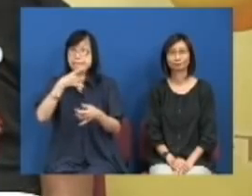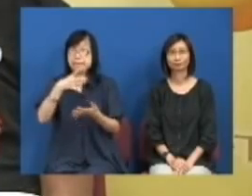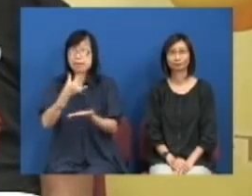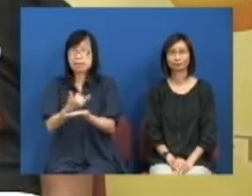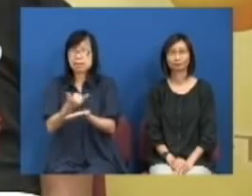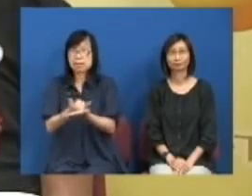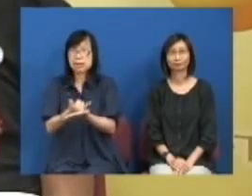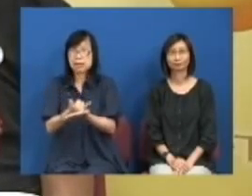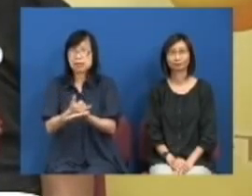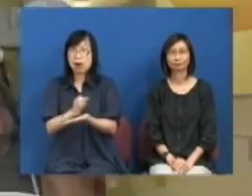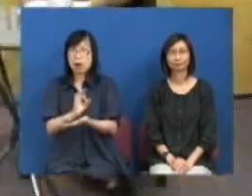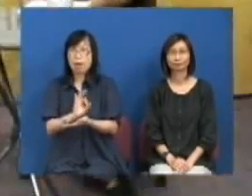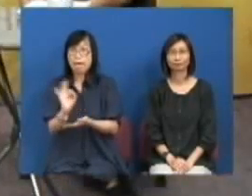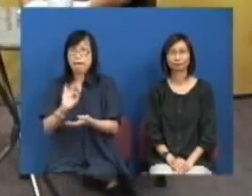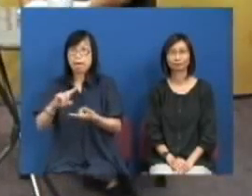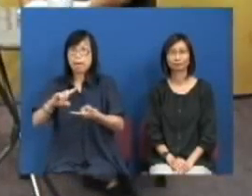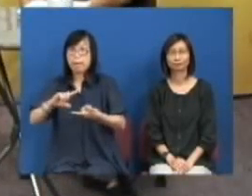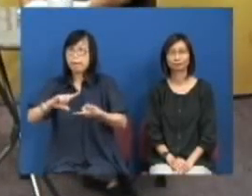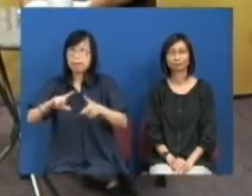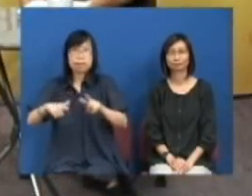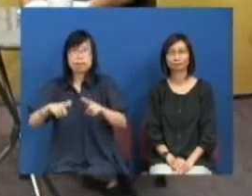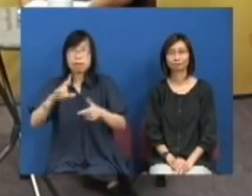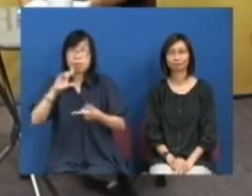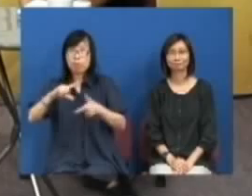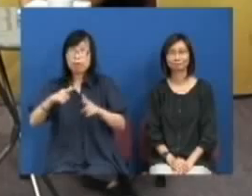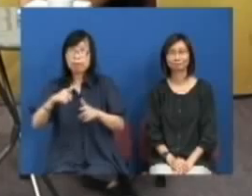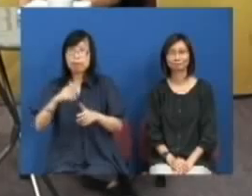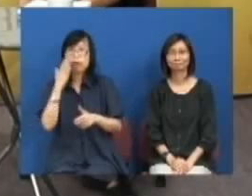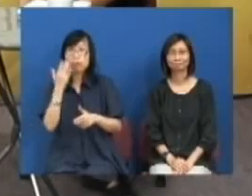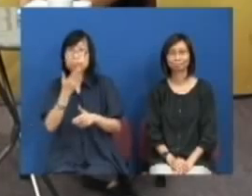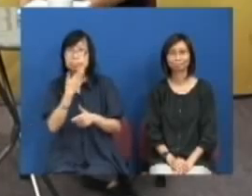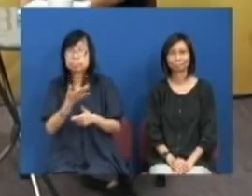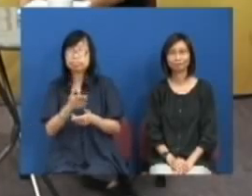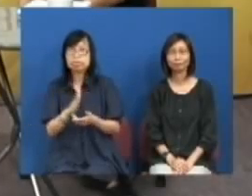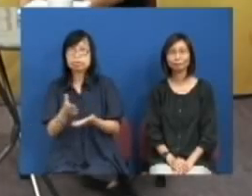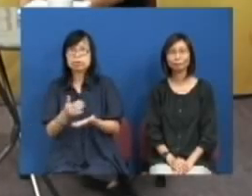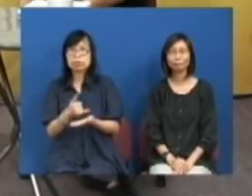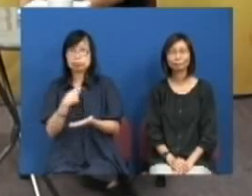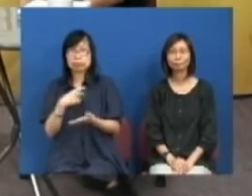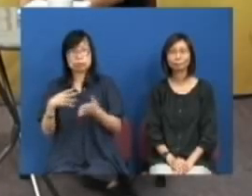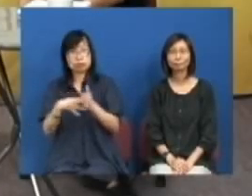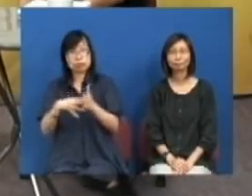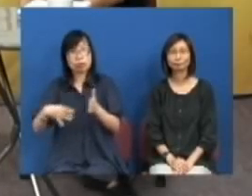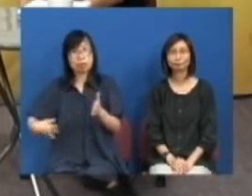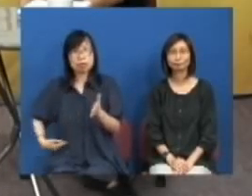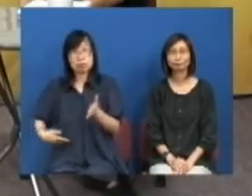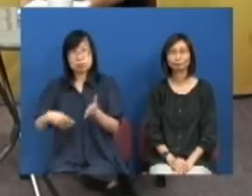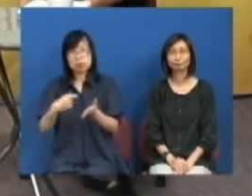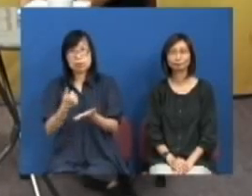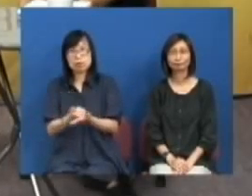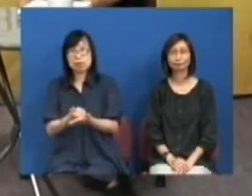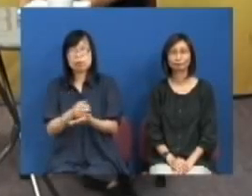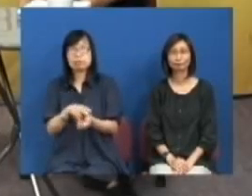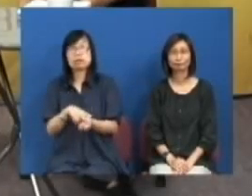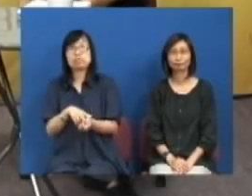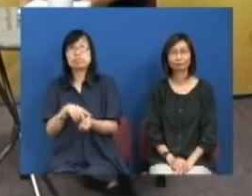咧，係冇辦法死咗都簽名嘅，因為司徒華。死了都要簽名咧，咁就嗰啲人咧又被逼死了